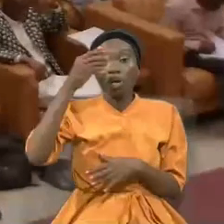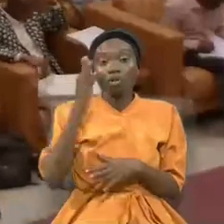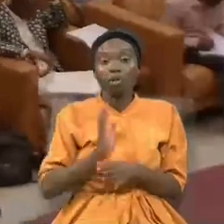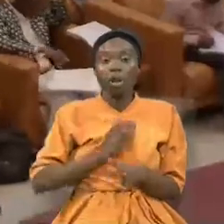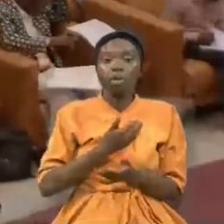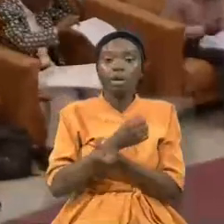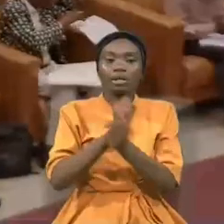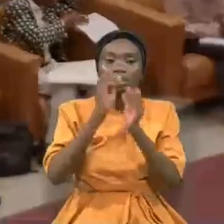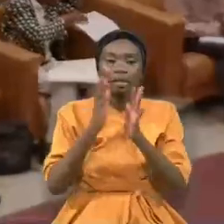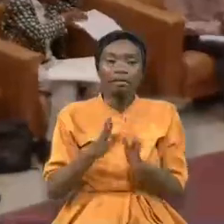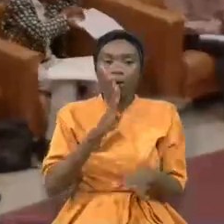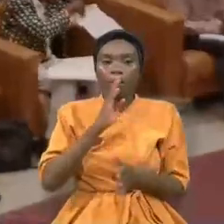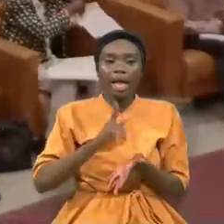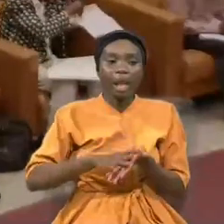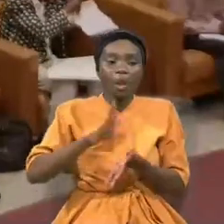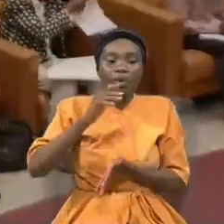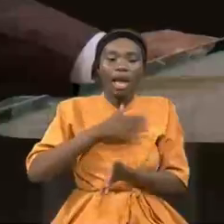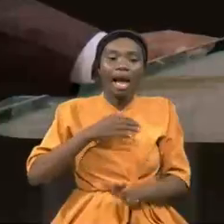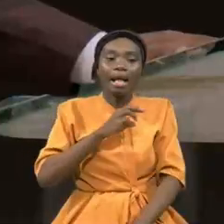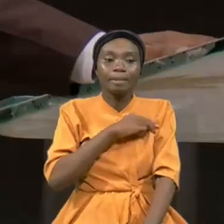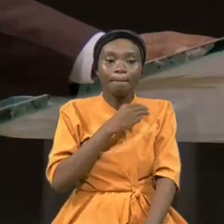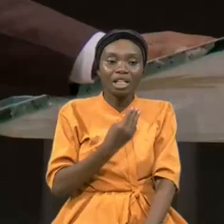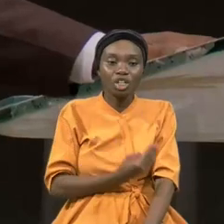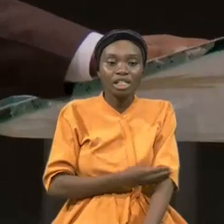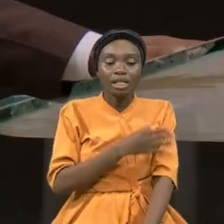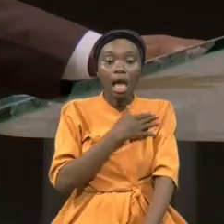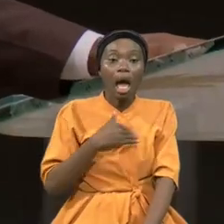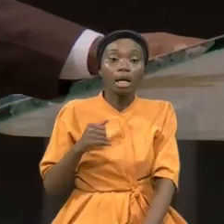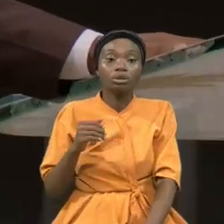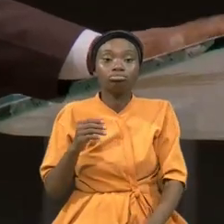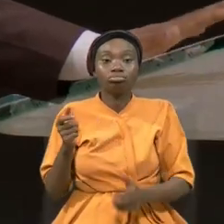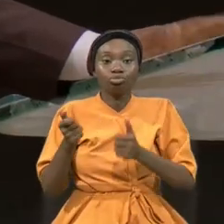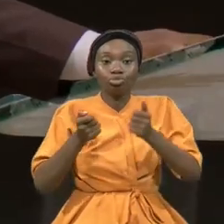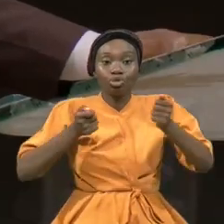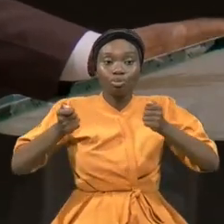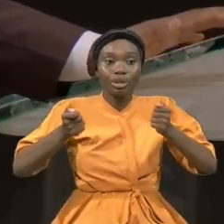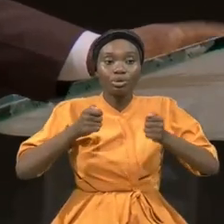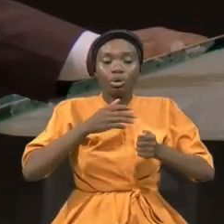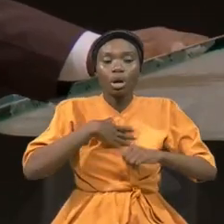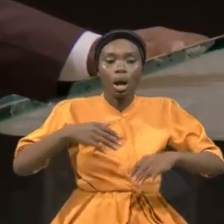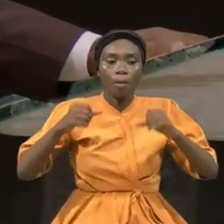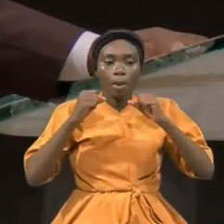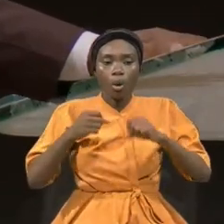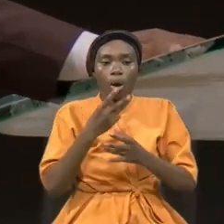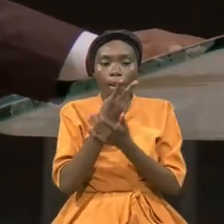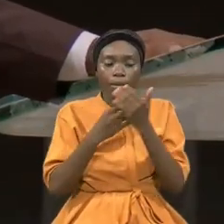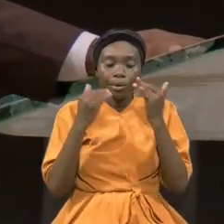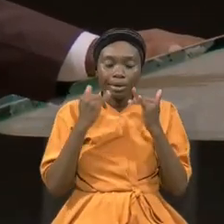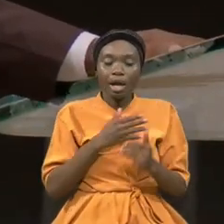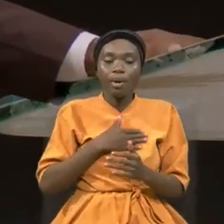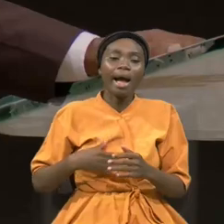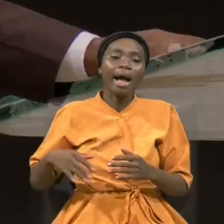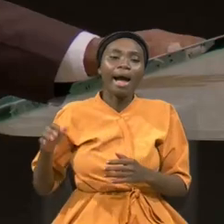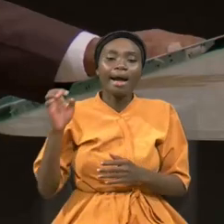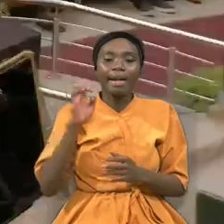notre Sauveur par Jésus-Christ, notre Seigneur, soit gloire, majesté, force et puissance des avant tous les